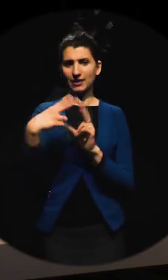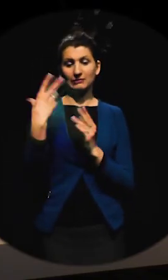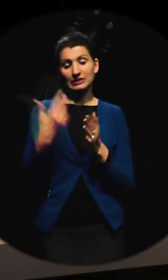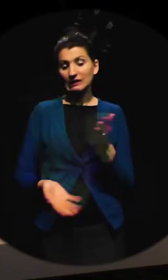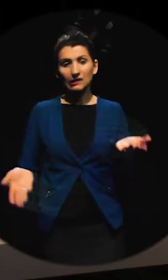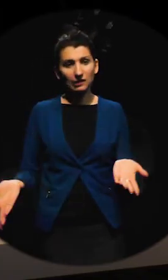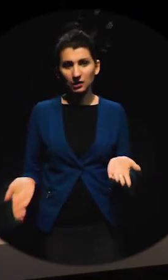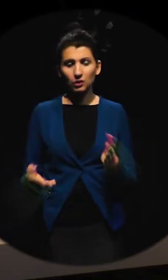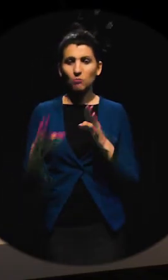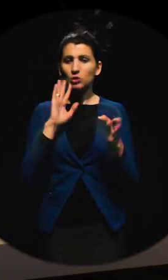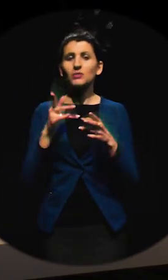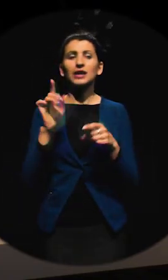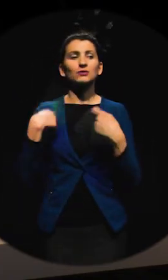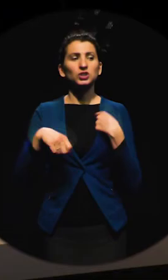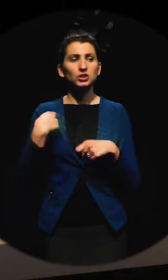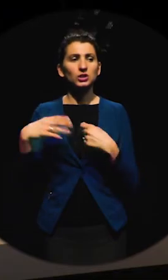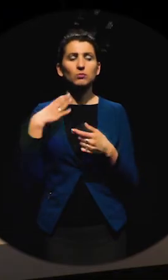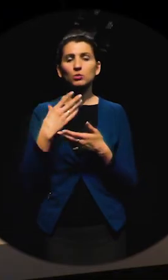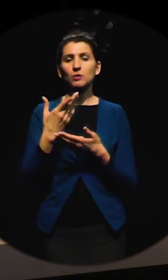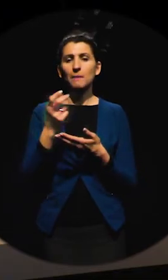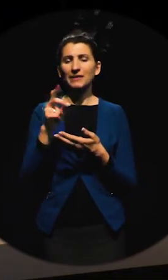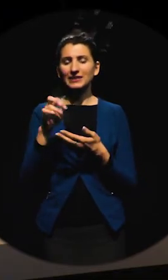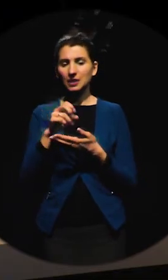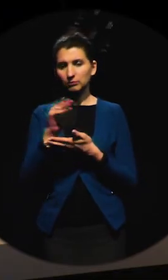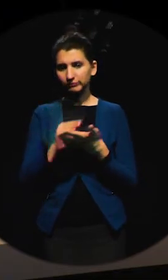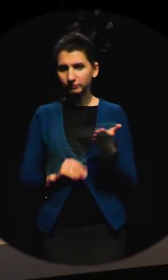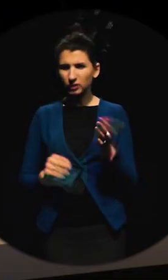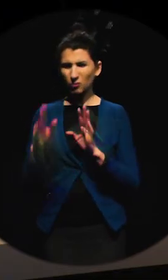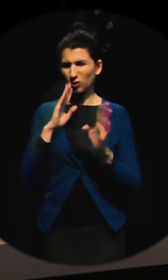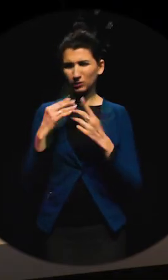w tym Szczecinie, jak pani to przedstawia. I dlatego